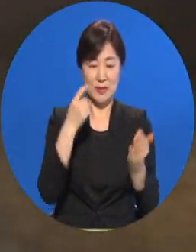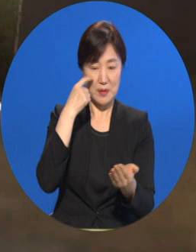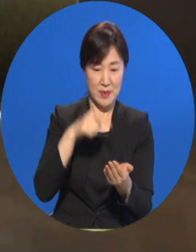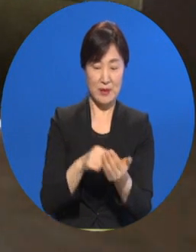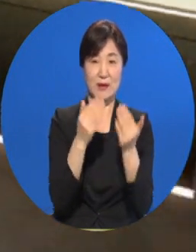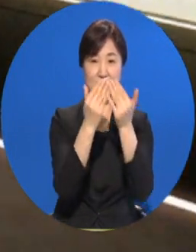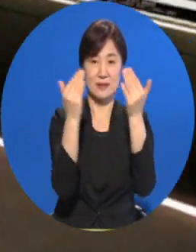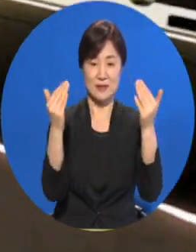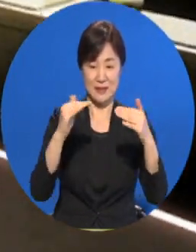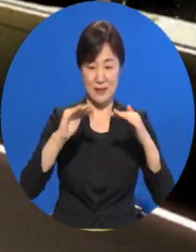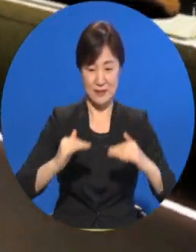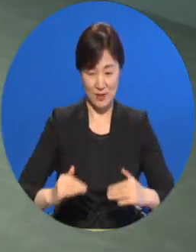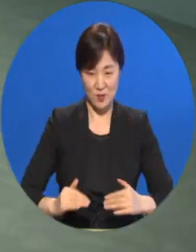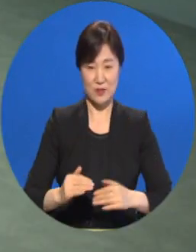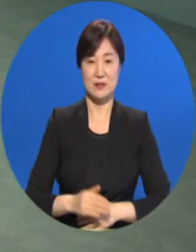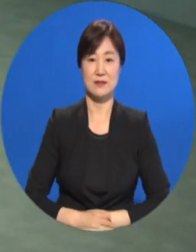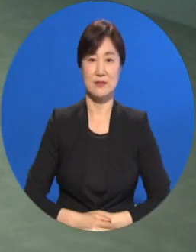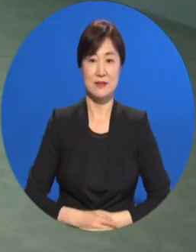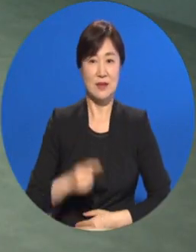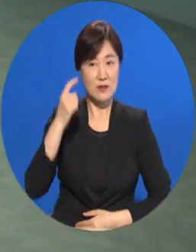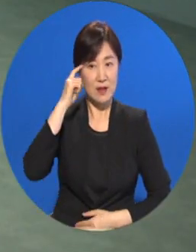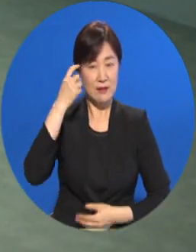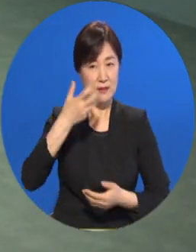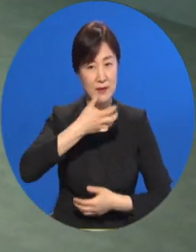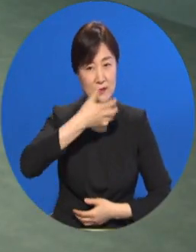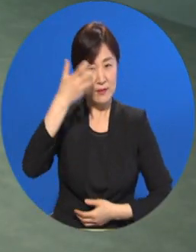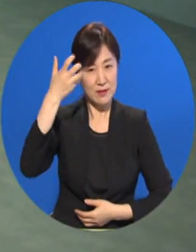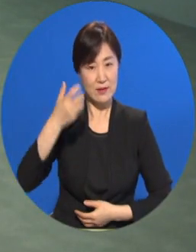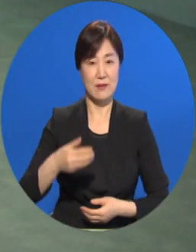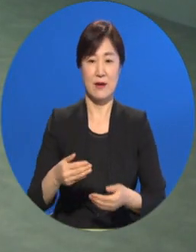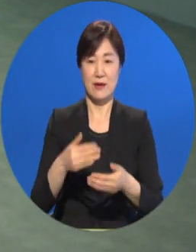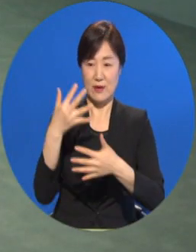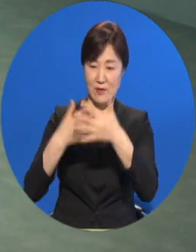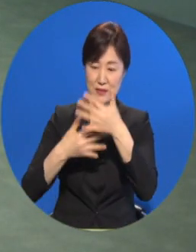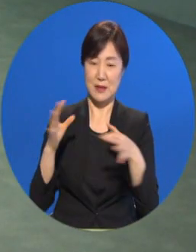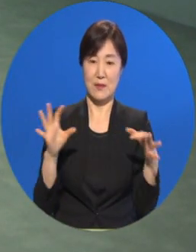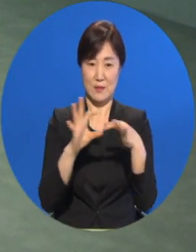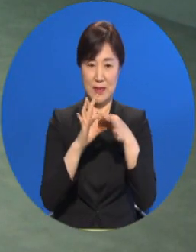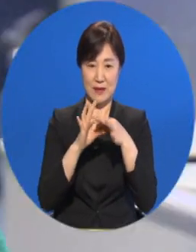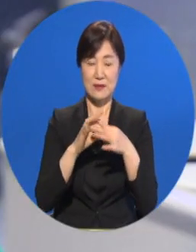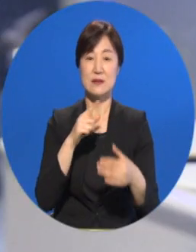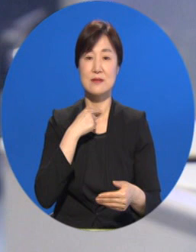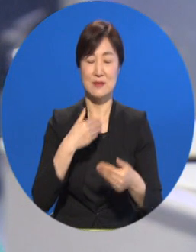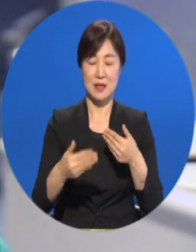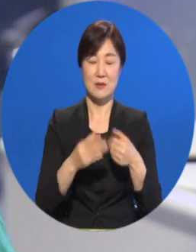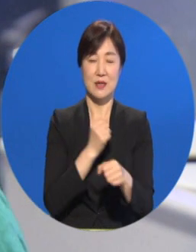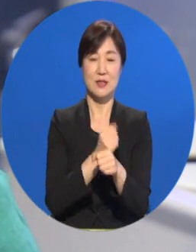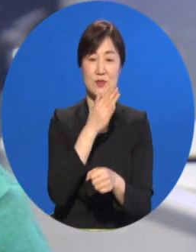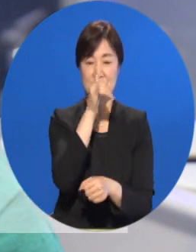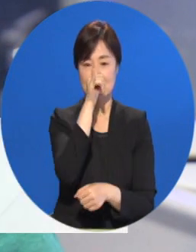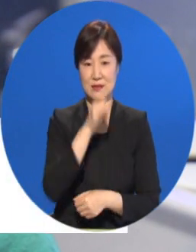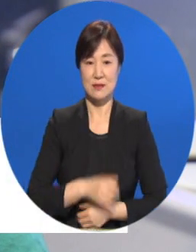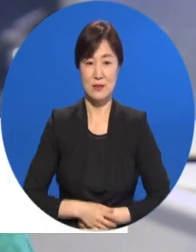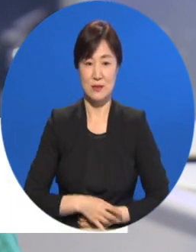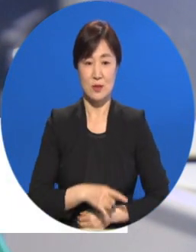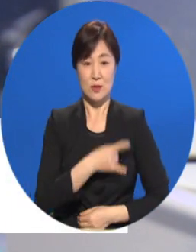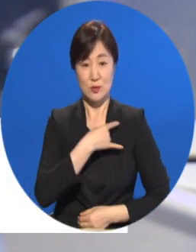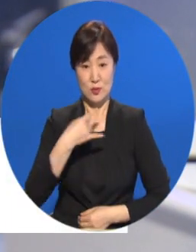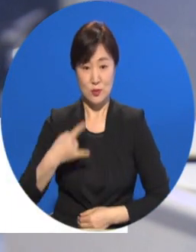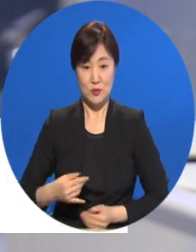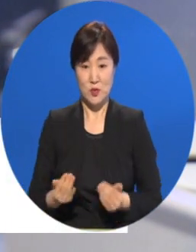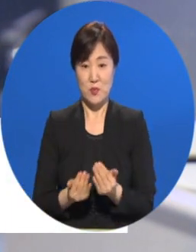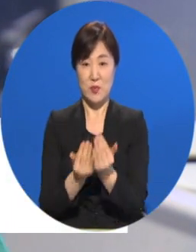과정을 증강 현실과 영상 매핑을 결합한 첨단 기술로 체험할 수 있습니다. 중국의 배가 유물을 가득